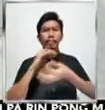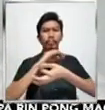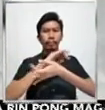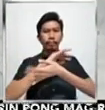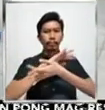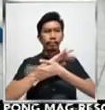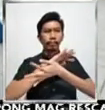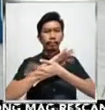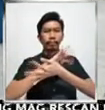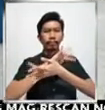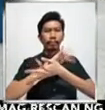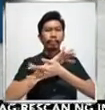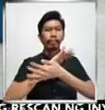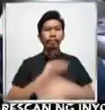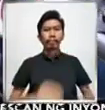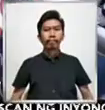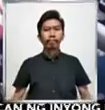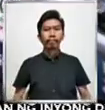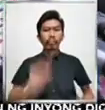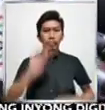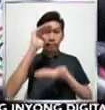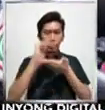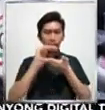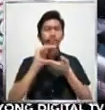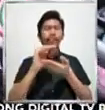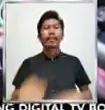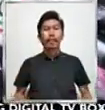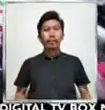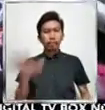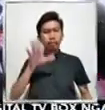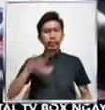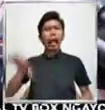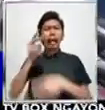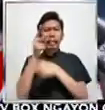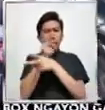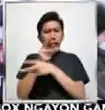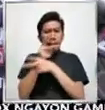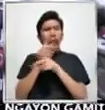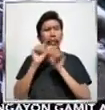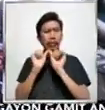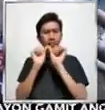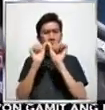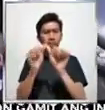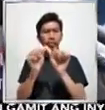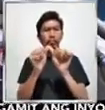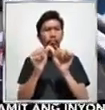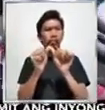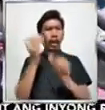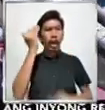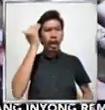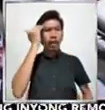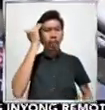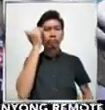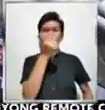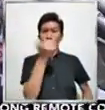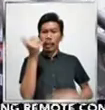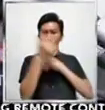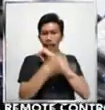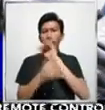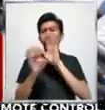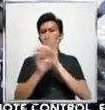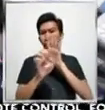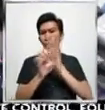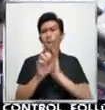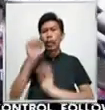publiko. Mahirap natin sabihin hanggang kailan ito. Dahil alam naman natin yung mga ibang bansa, kagaya ng South Korea, nag-second wave.